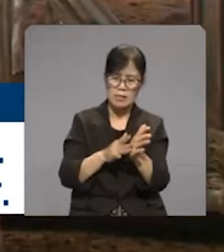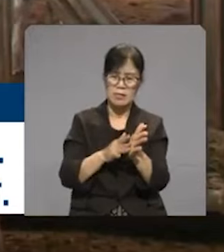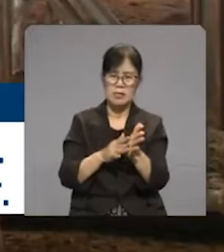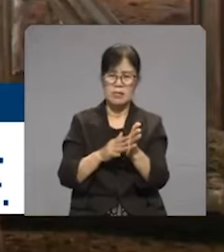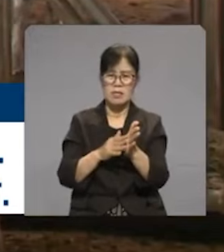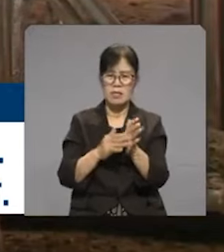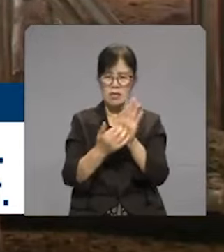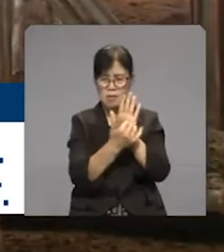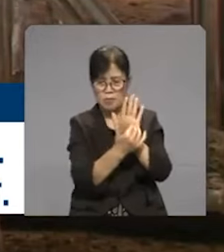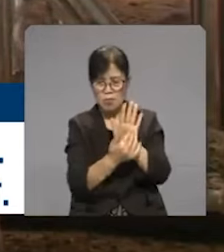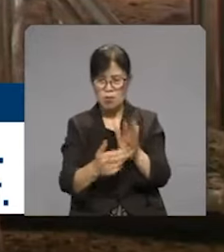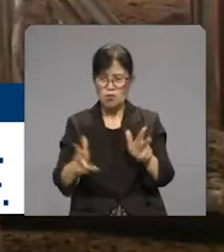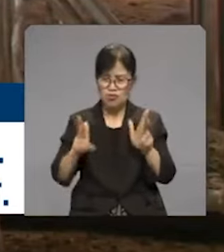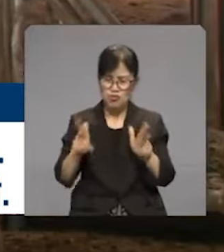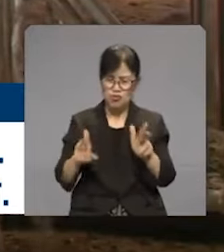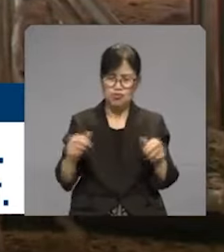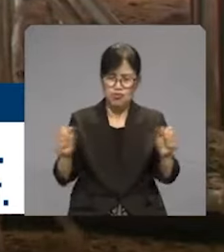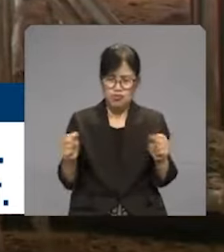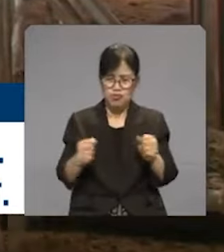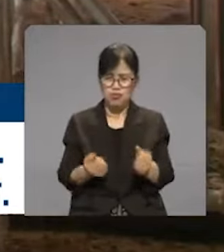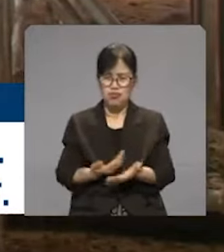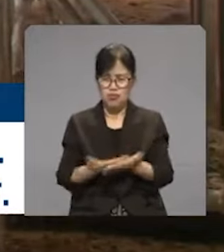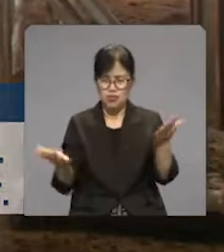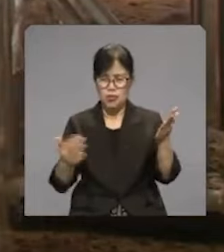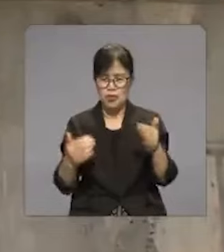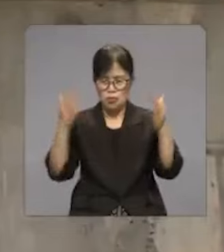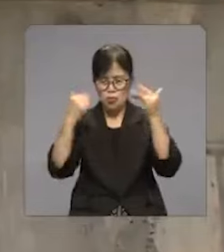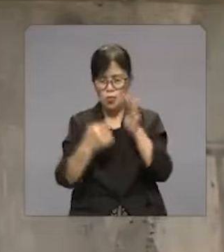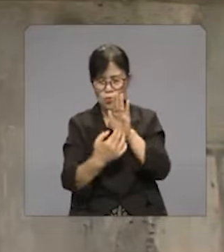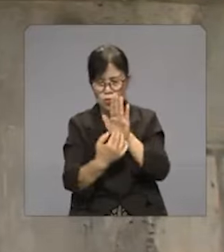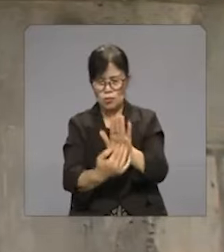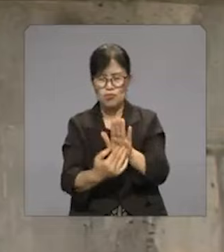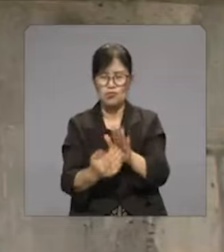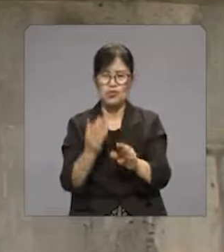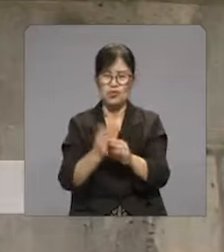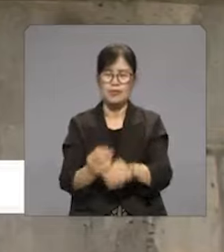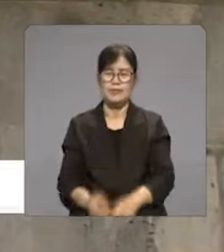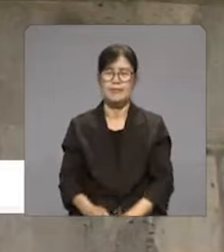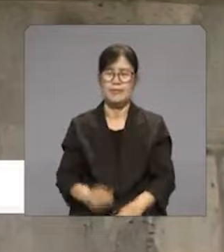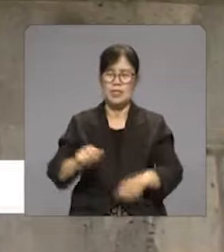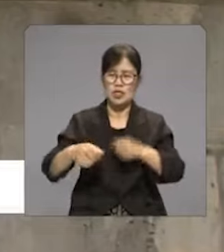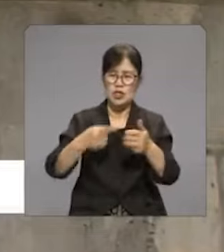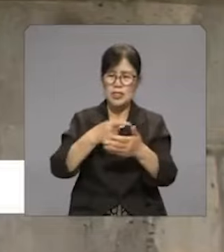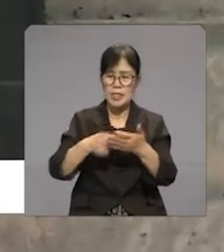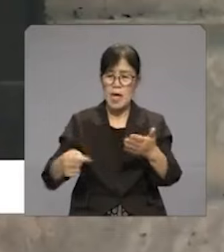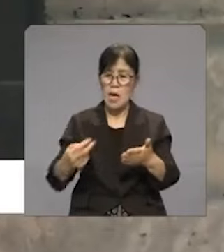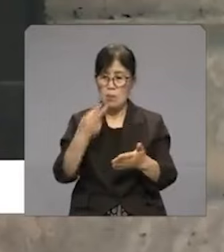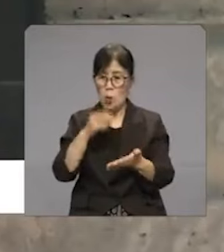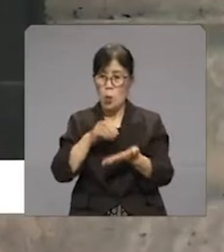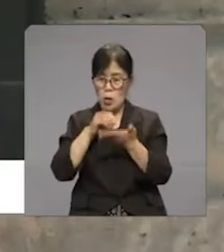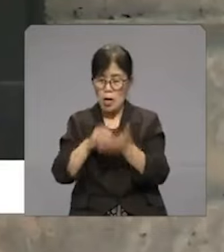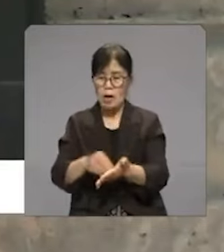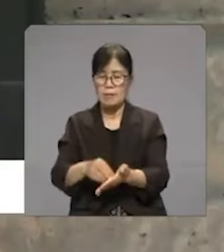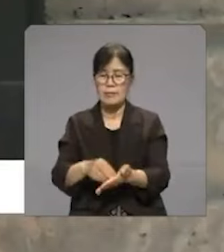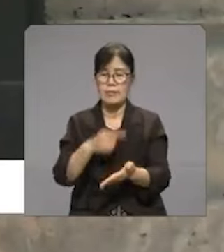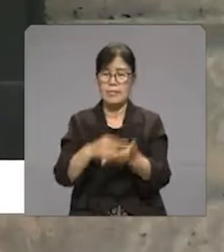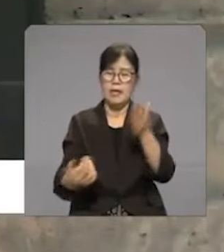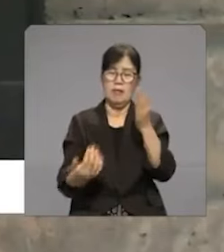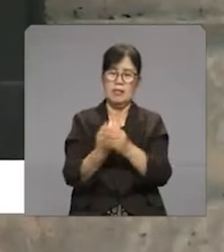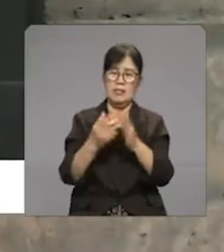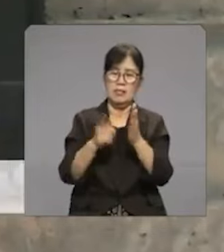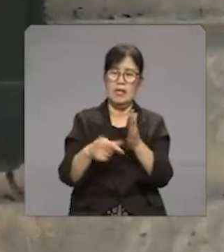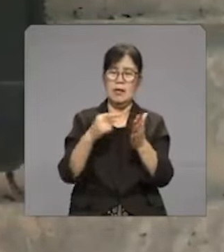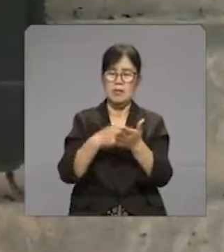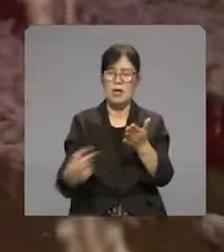페인트, 냉난방기를 지원해서 폭염에 대비하고 있습니다. 또 가축재해보험 가입비와 재해 발생 시